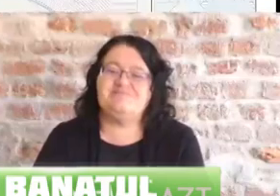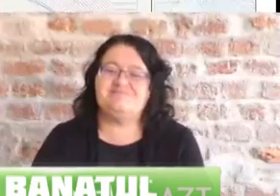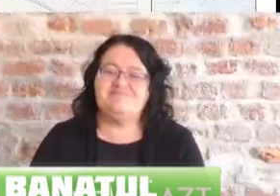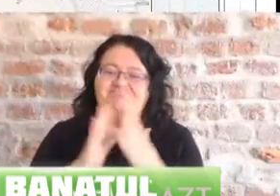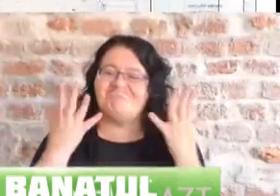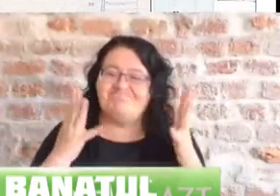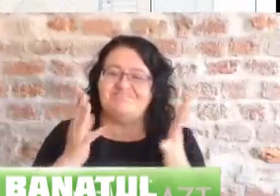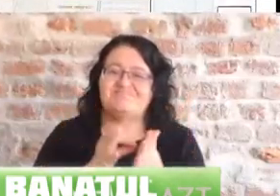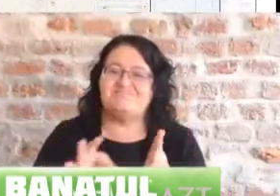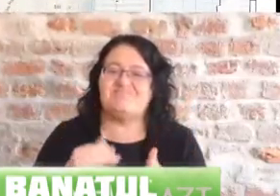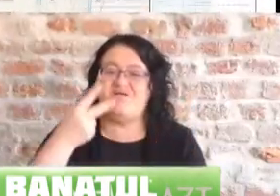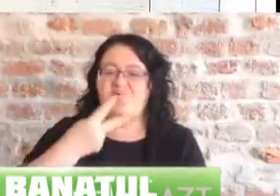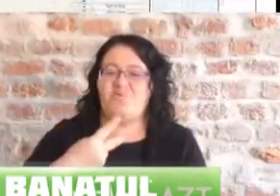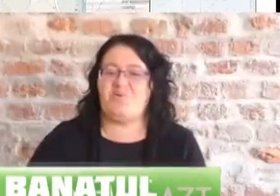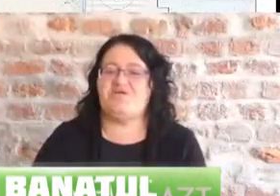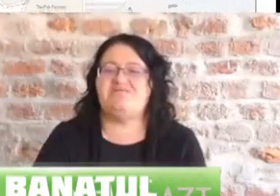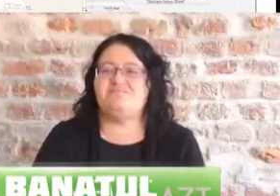Felicitări!